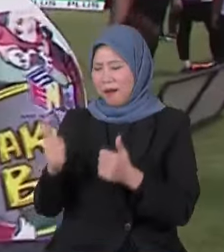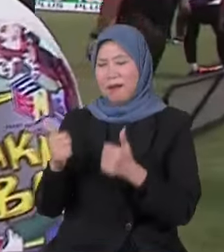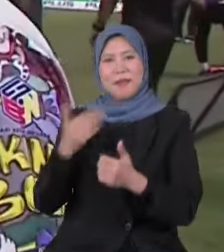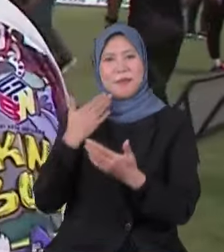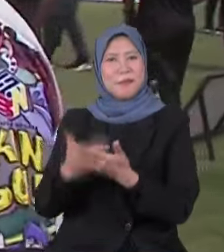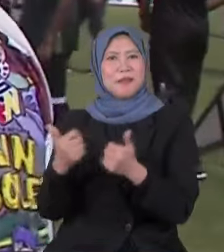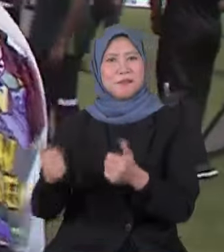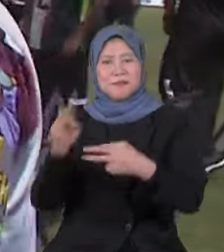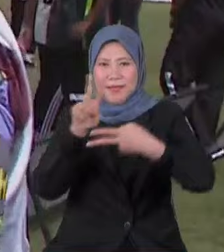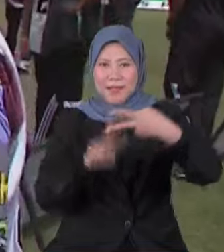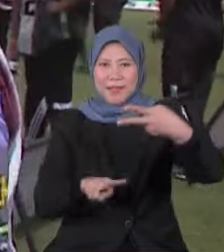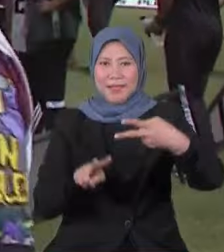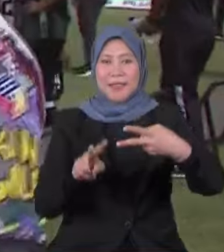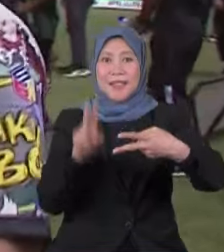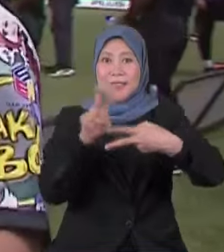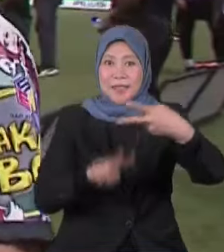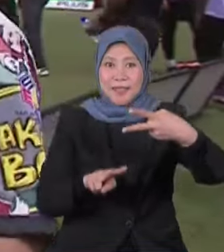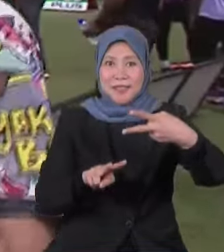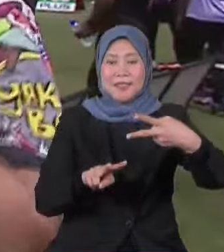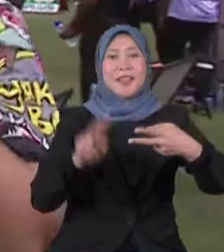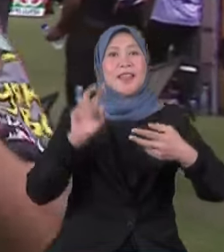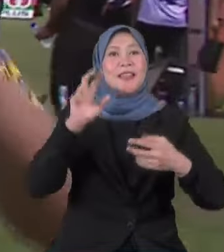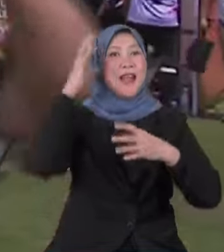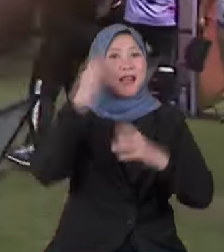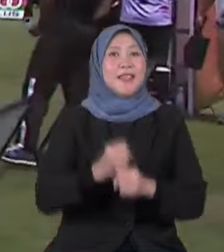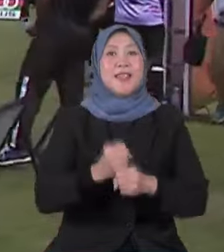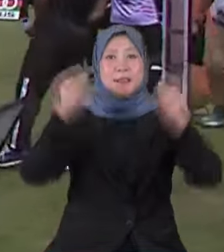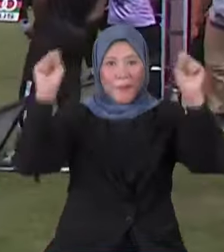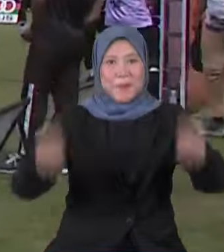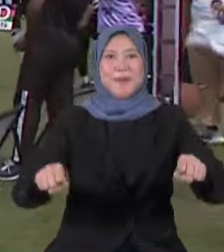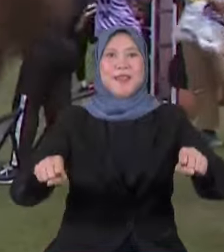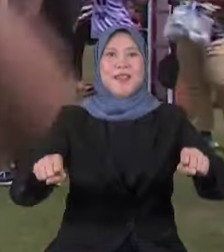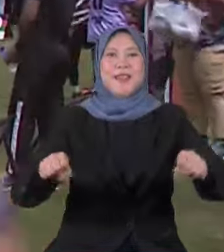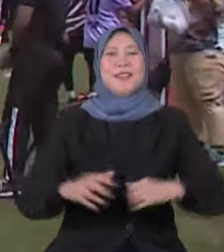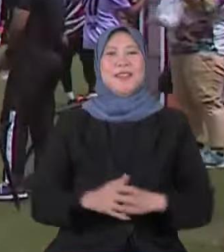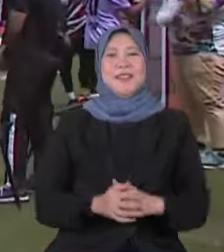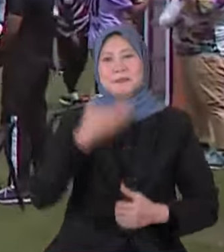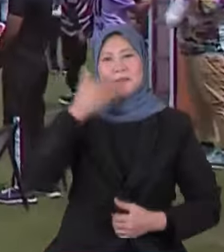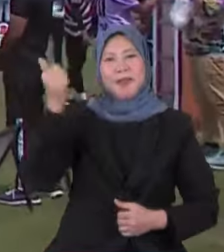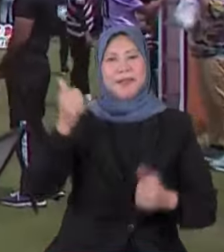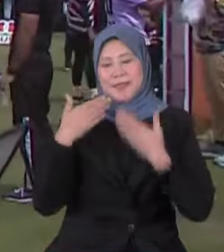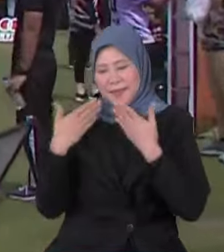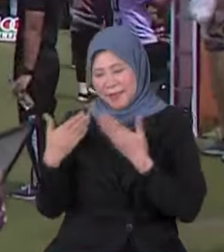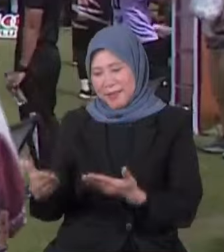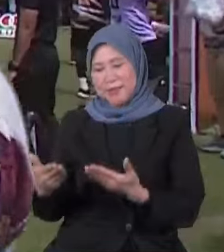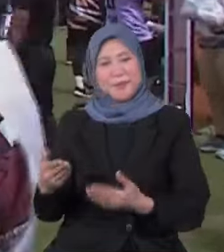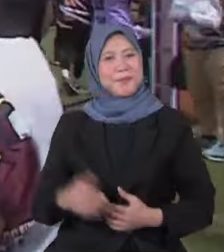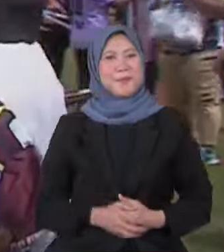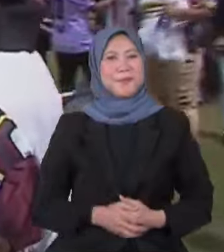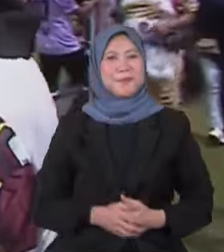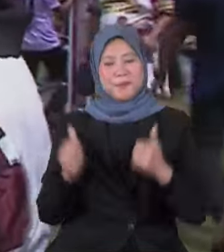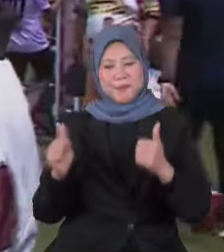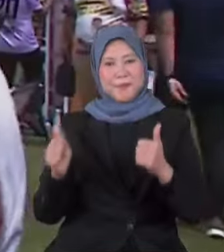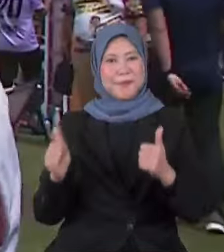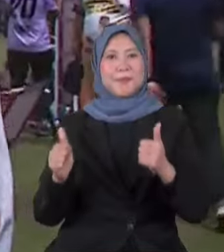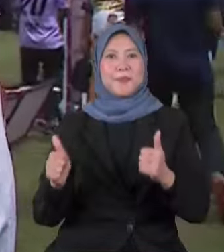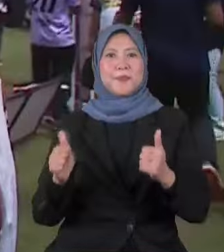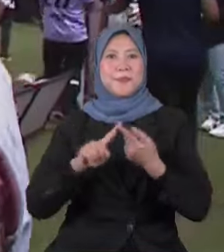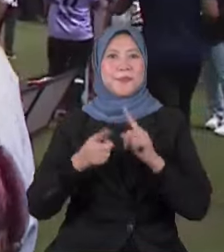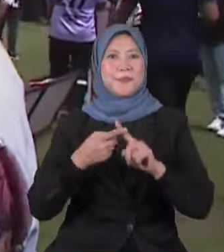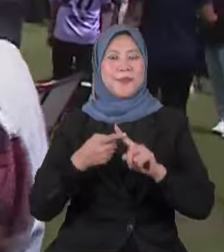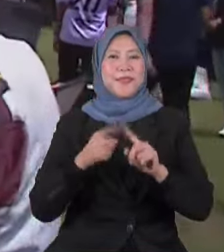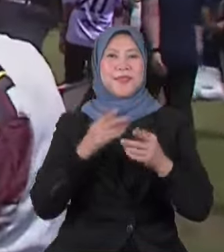kita hashtag kita sekali. 1, 2, 3. Hashtag yakin boleh. Terbaik. Terima kasih gaya. All the best untuk tim Rakan